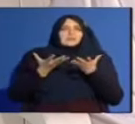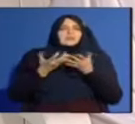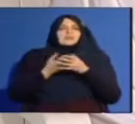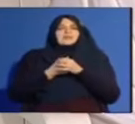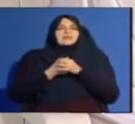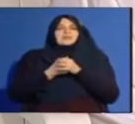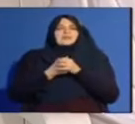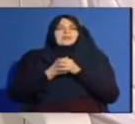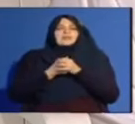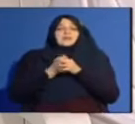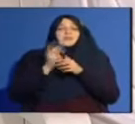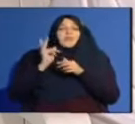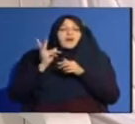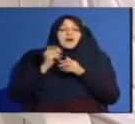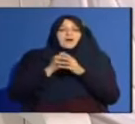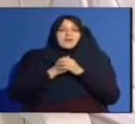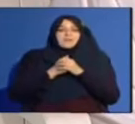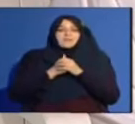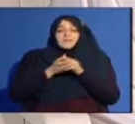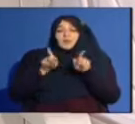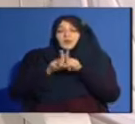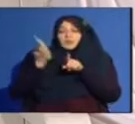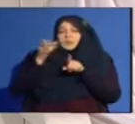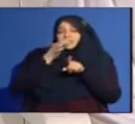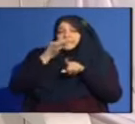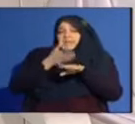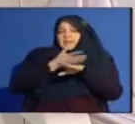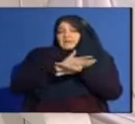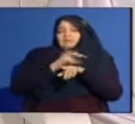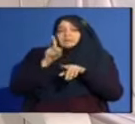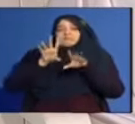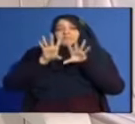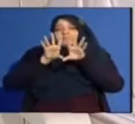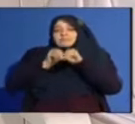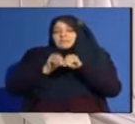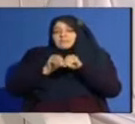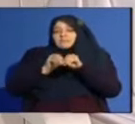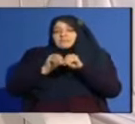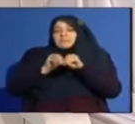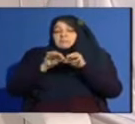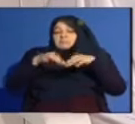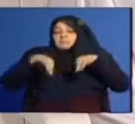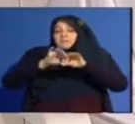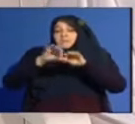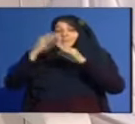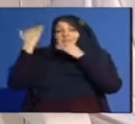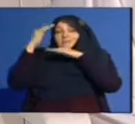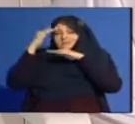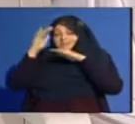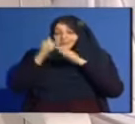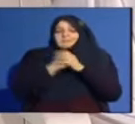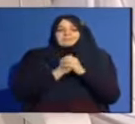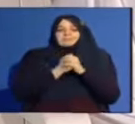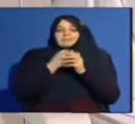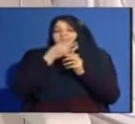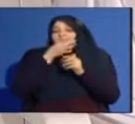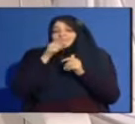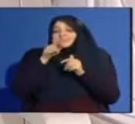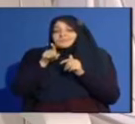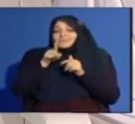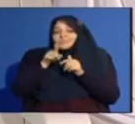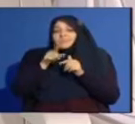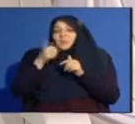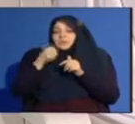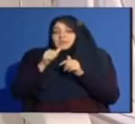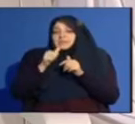والزلازل، لأنها كما قلت نجاة تعيش في بلاد أجنبية، فالأسرة قد